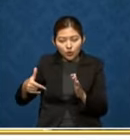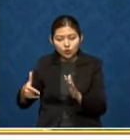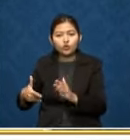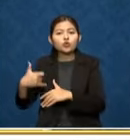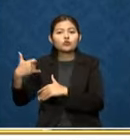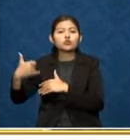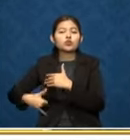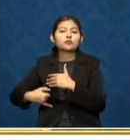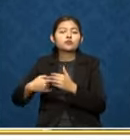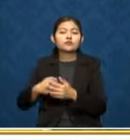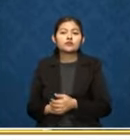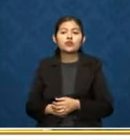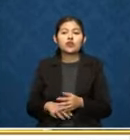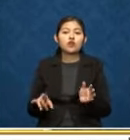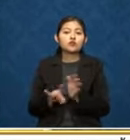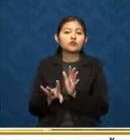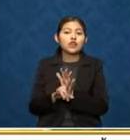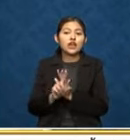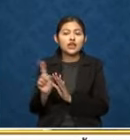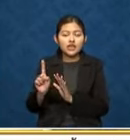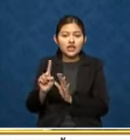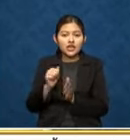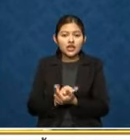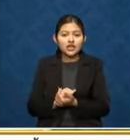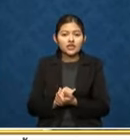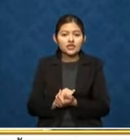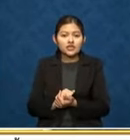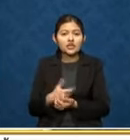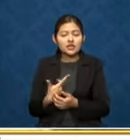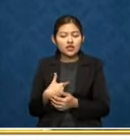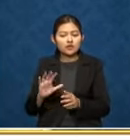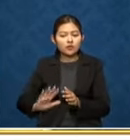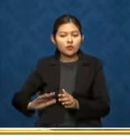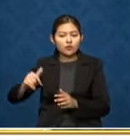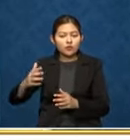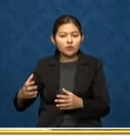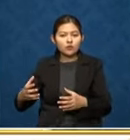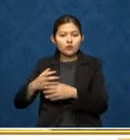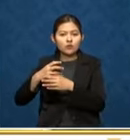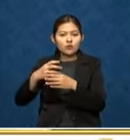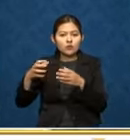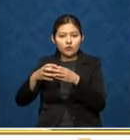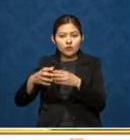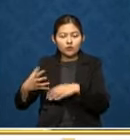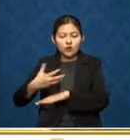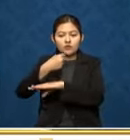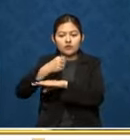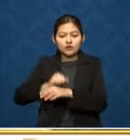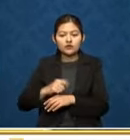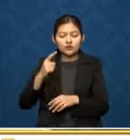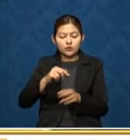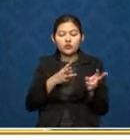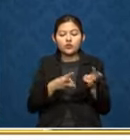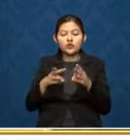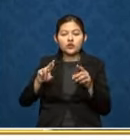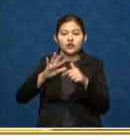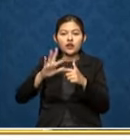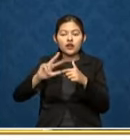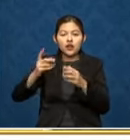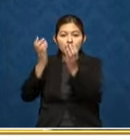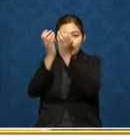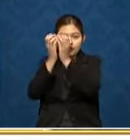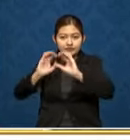ท้ายนี้เองครับประกอบกับแนวโน้มการเติบโตของพรรคการเมืองเมืองฝ่ายเสรีนิยมจะทำให้กระบวนการร่างรัฐธรรมนูญฉบับ